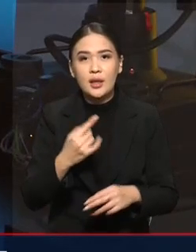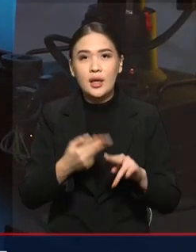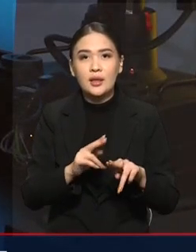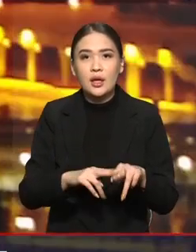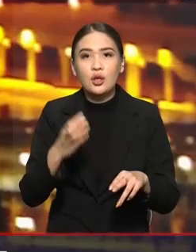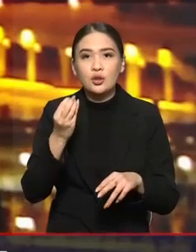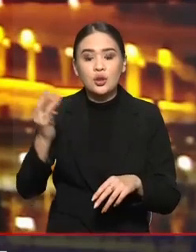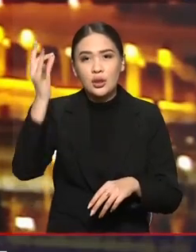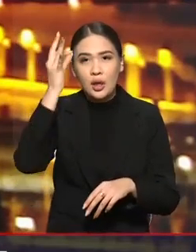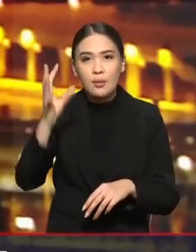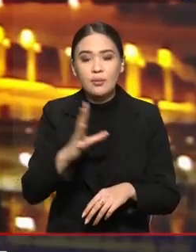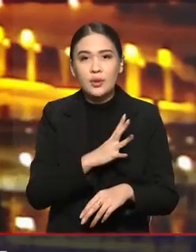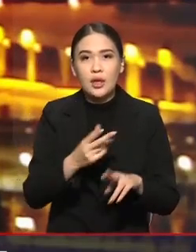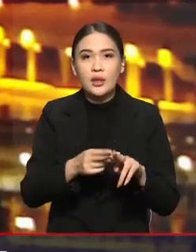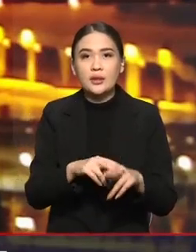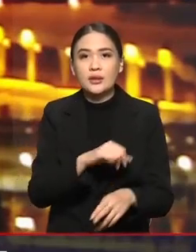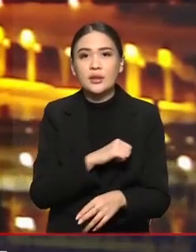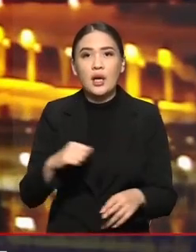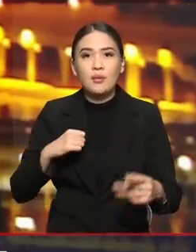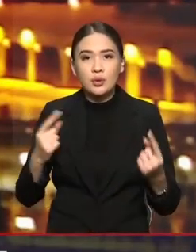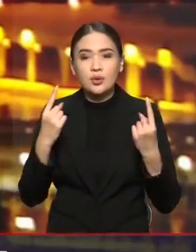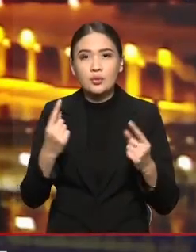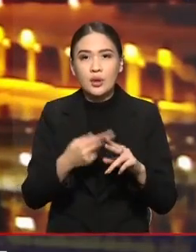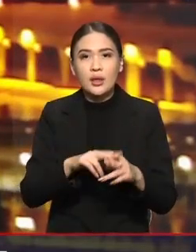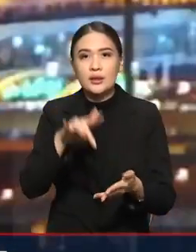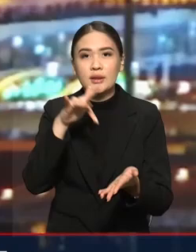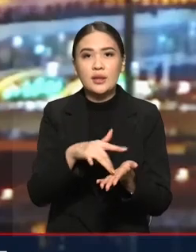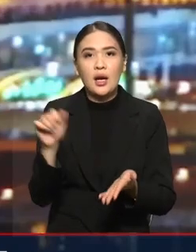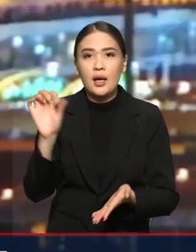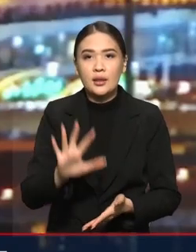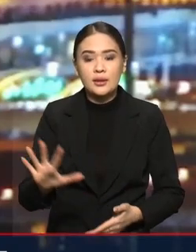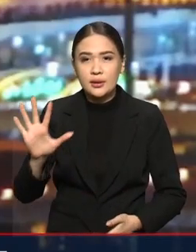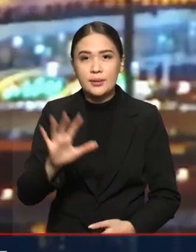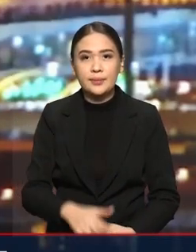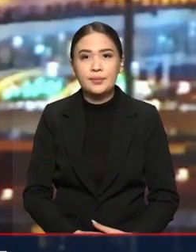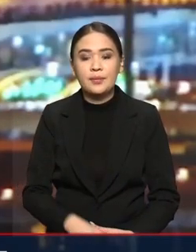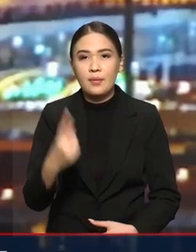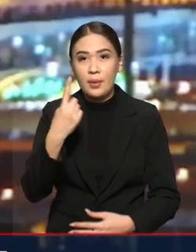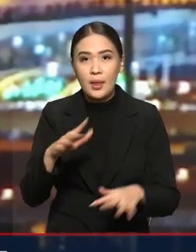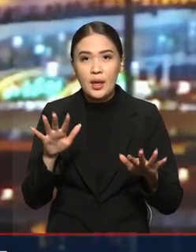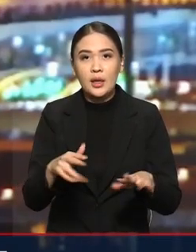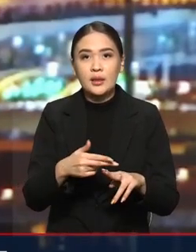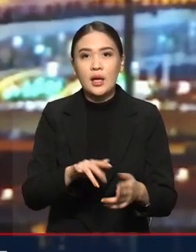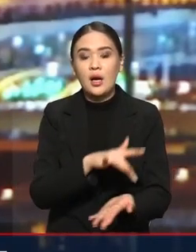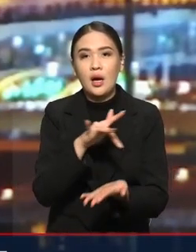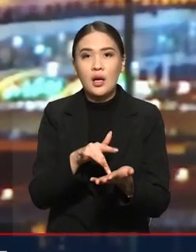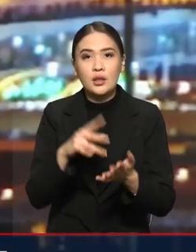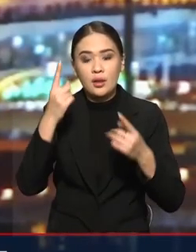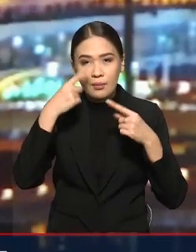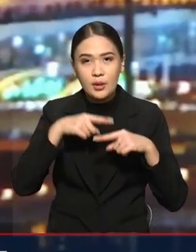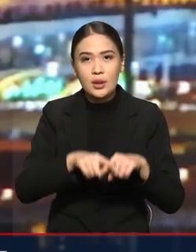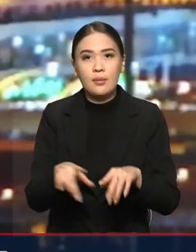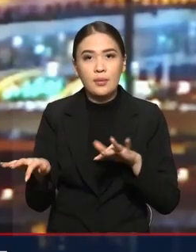ещё упоминали что это является самым крупным предприятием в Центральной Азии Ну во-первых это градообразующее